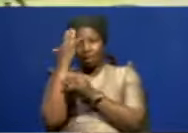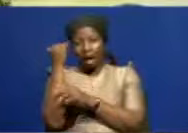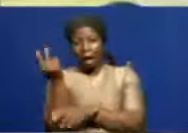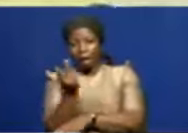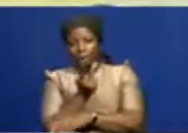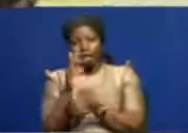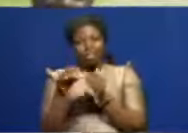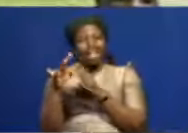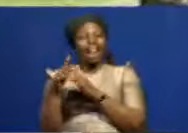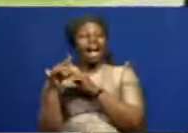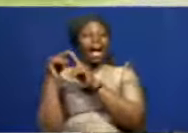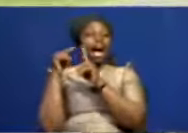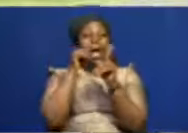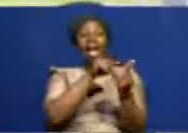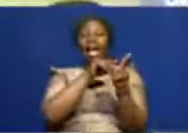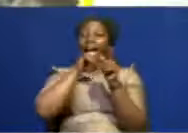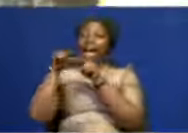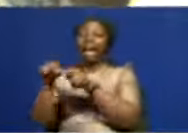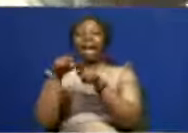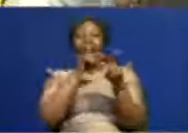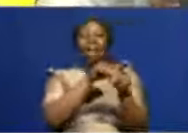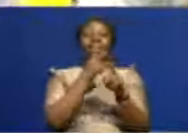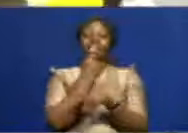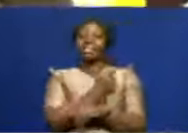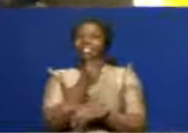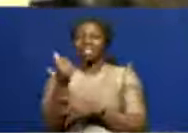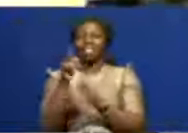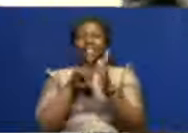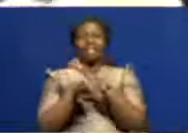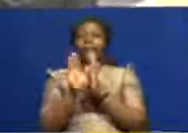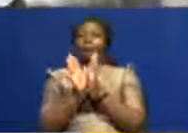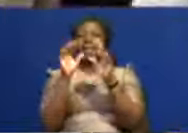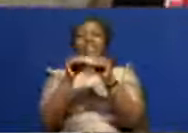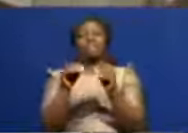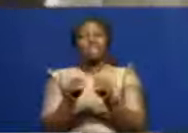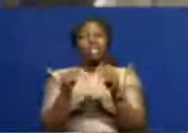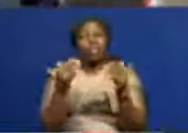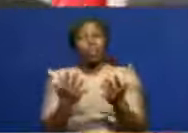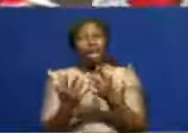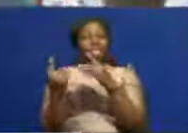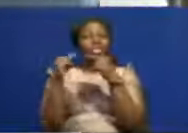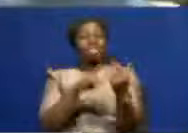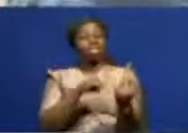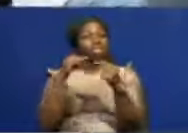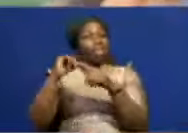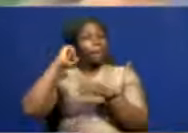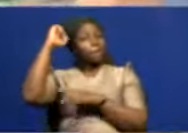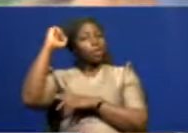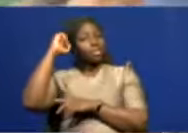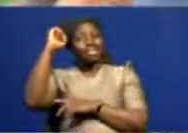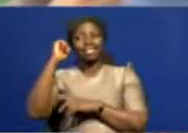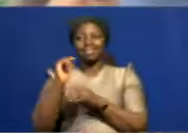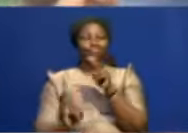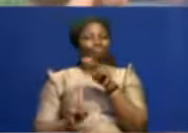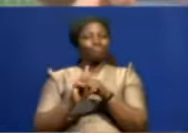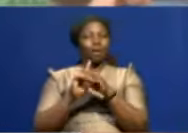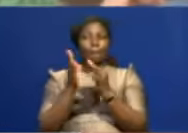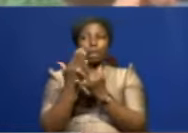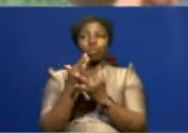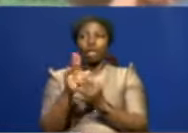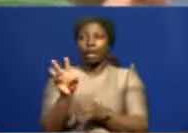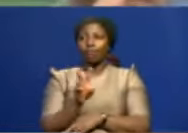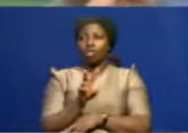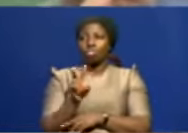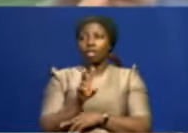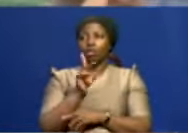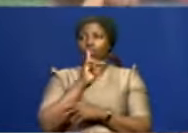za maneno kwenye vikao vya hadhara huku vita vya ubabe wa kisiasa vikiibuka baina yao. Hayo kwa hivyo mimi nataka